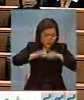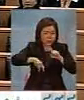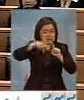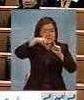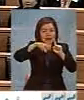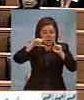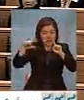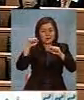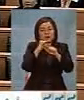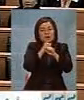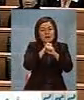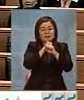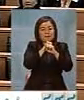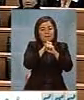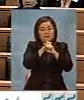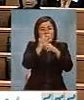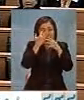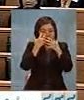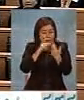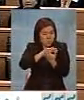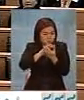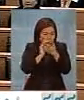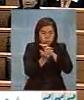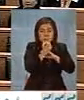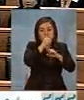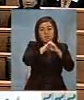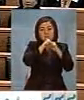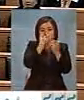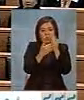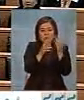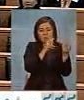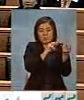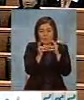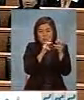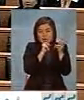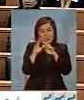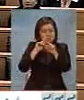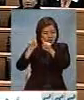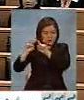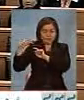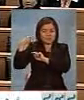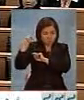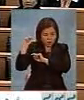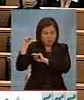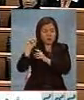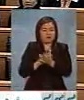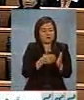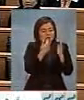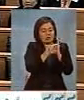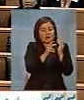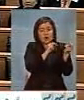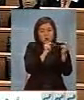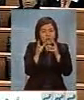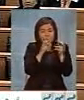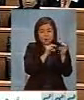ทเศษแต่ส่งผลกระทบมหาศาลต่อจังหวัดนครพนมและประเทศชาติจังหวัดนครพนมเปลี่ยน